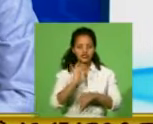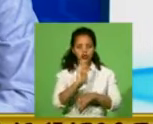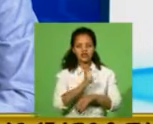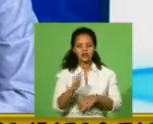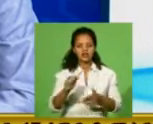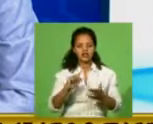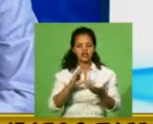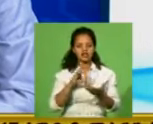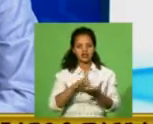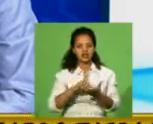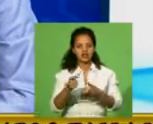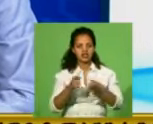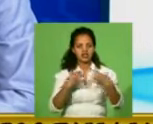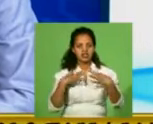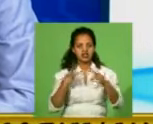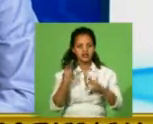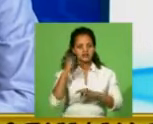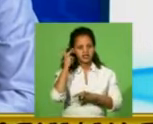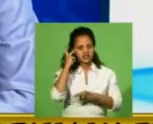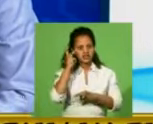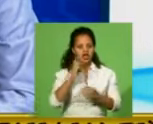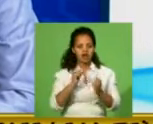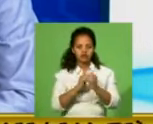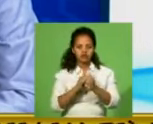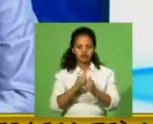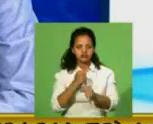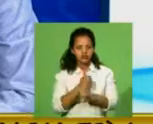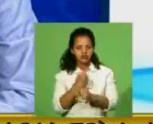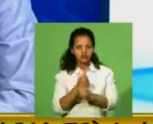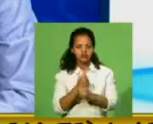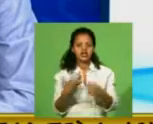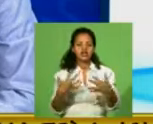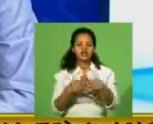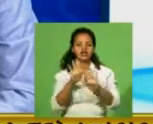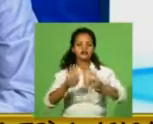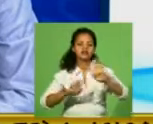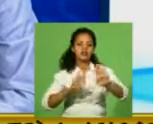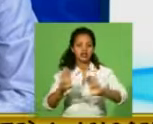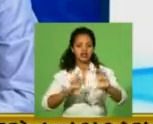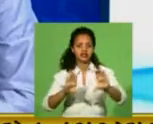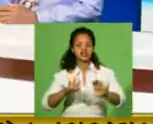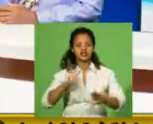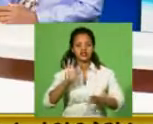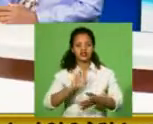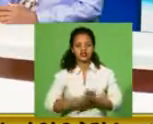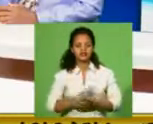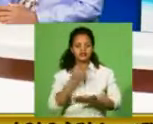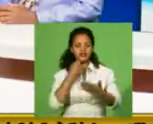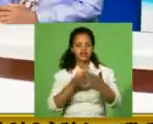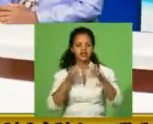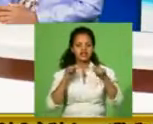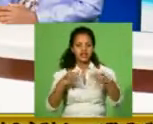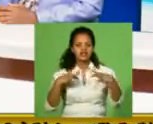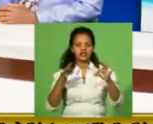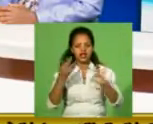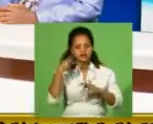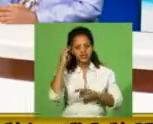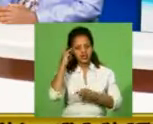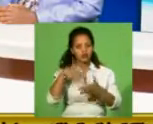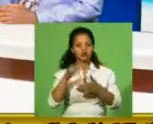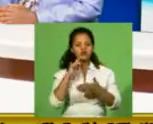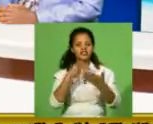ከተማ አስተዳደርና ጤና ሚኒስቴር ተናቦ እንዲሰሩም ያው የጋራ ግምገማ እያደረገን ይገኛል። መልካም። ዛሬ የጤና ሚኒስቴር